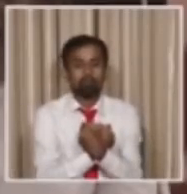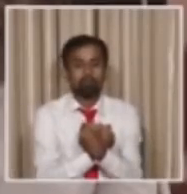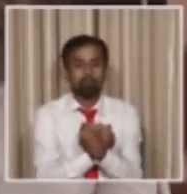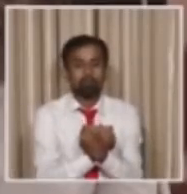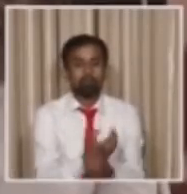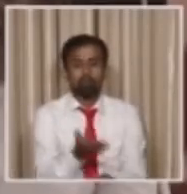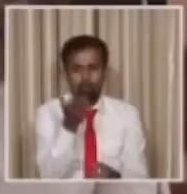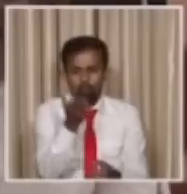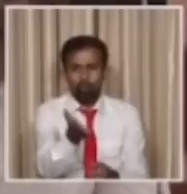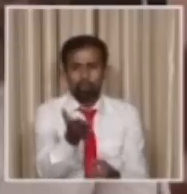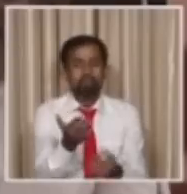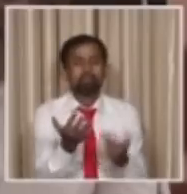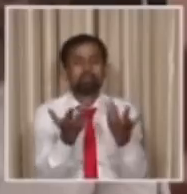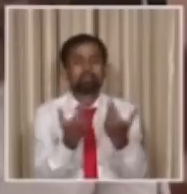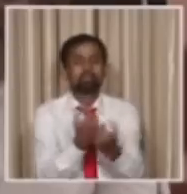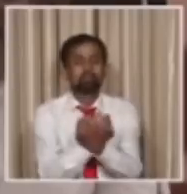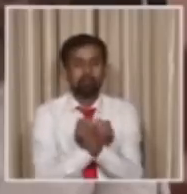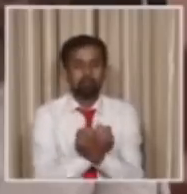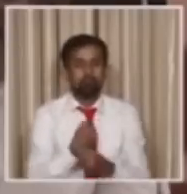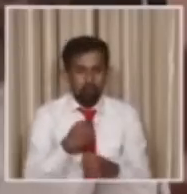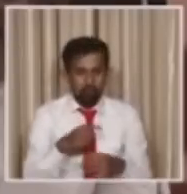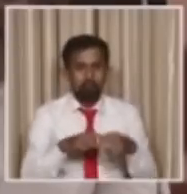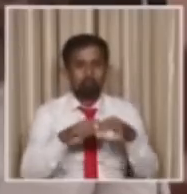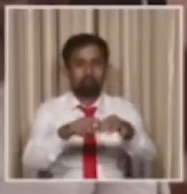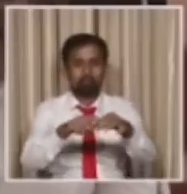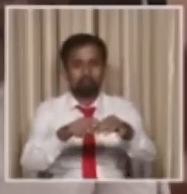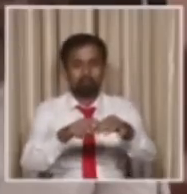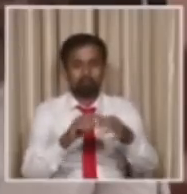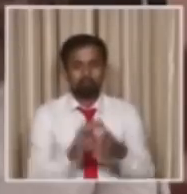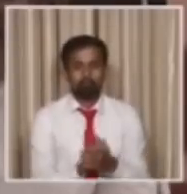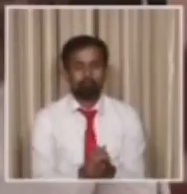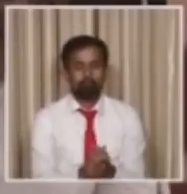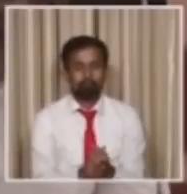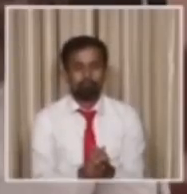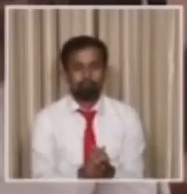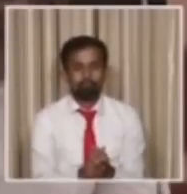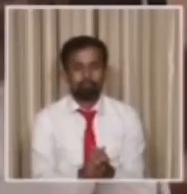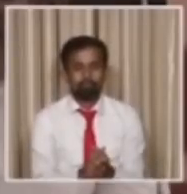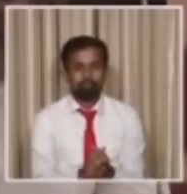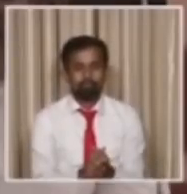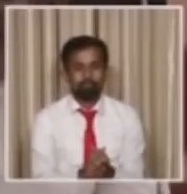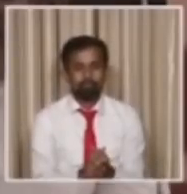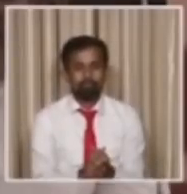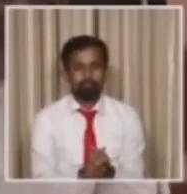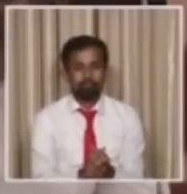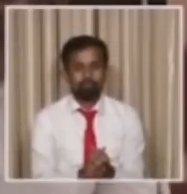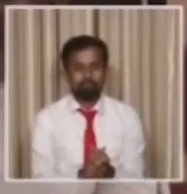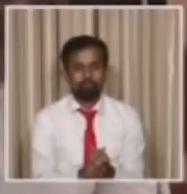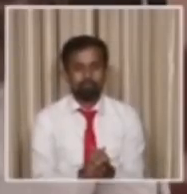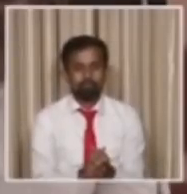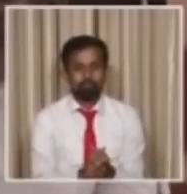නෑ ඔබතුමාලා කී දෙනෙක් ගත්තද? ඒකයි මං අහන්නේ. නෑ නෑ නෑ ඉතින්